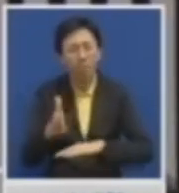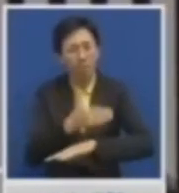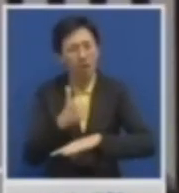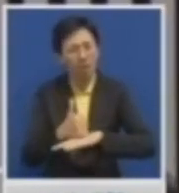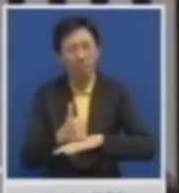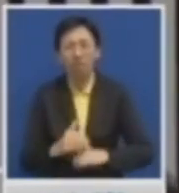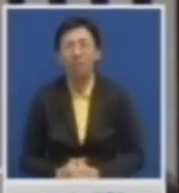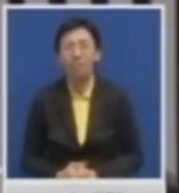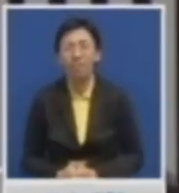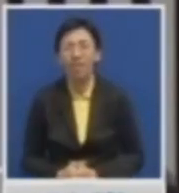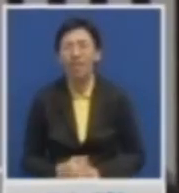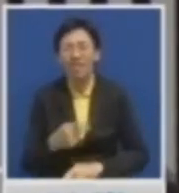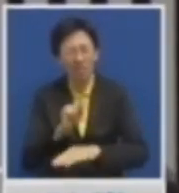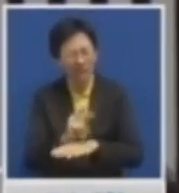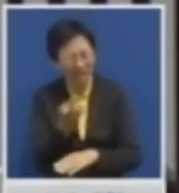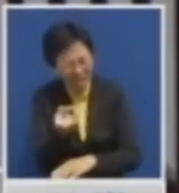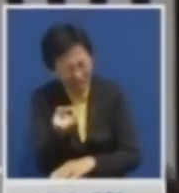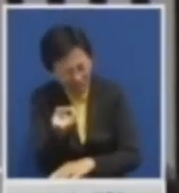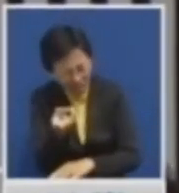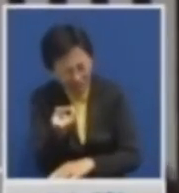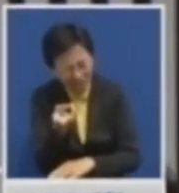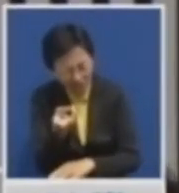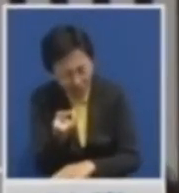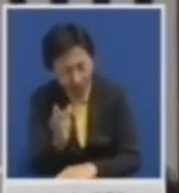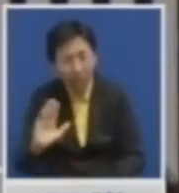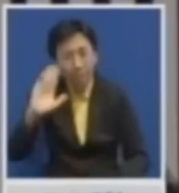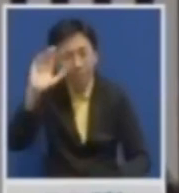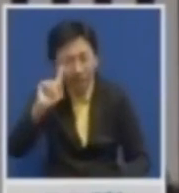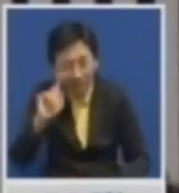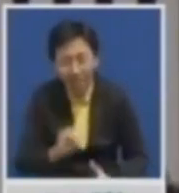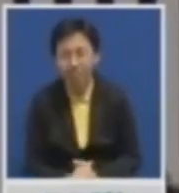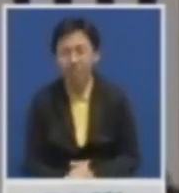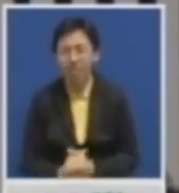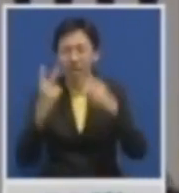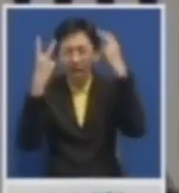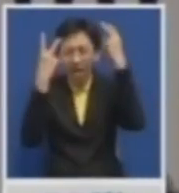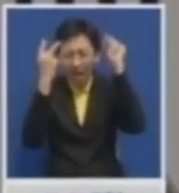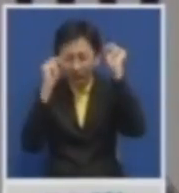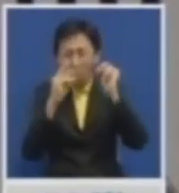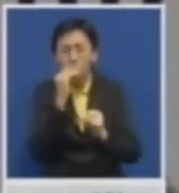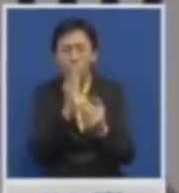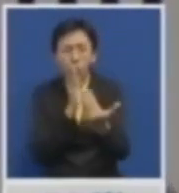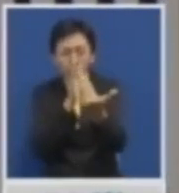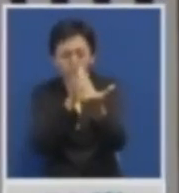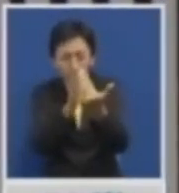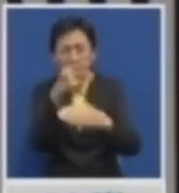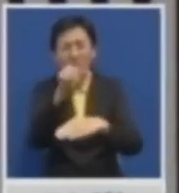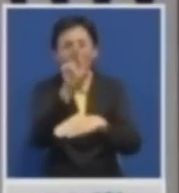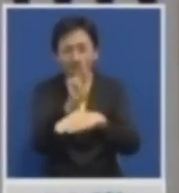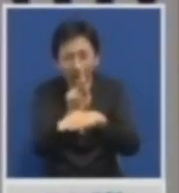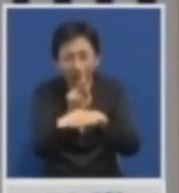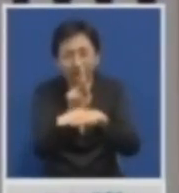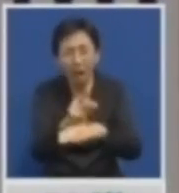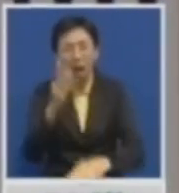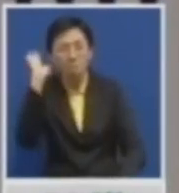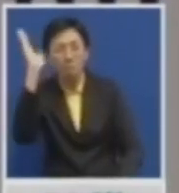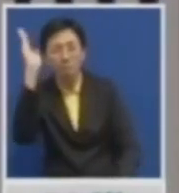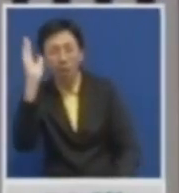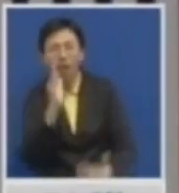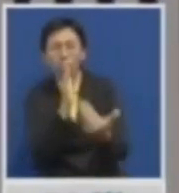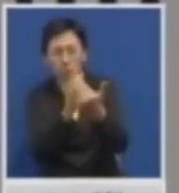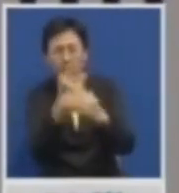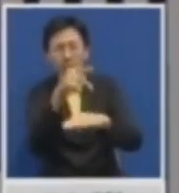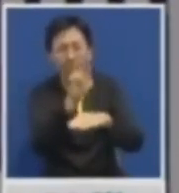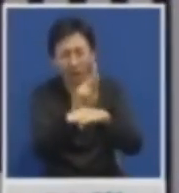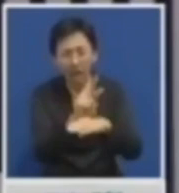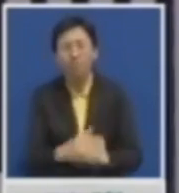ท่านนายกท่านประธานครับนิดเดียวครับ ประท้วงเรื่อง ท่านนายกต้องพูดผ่านประธานในเรื่องที่อภิปรายต่